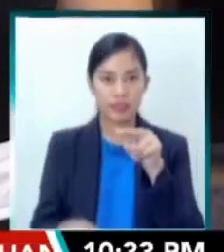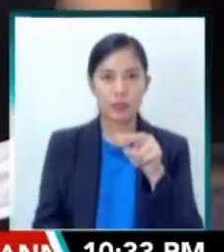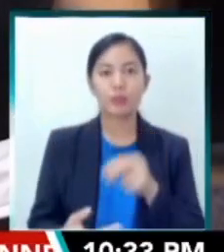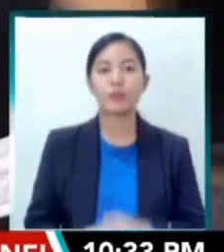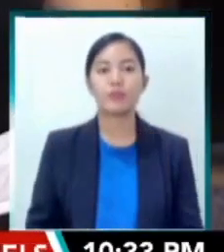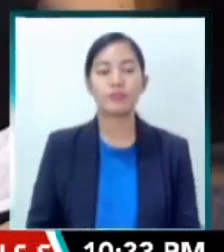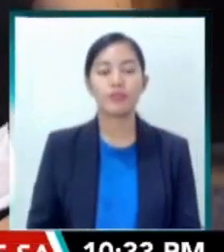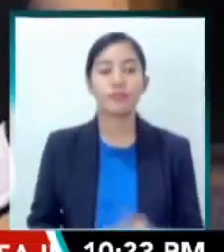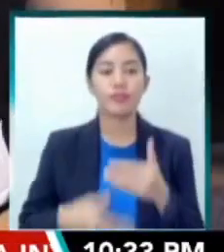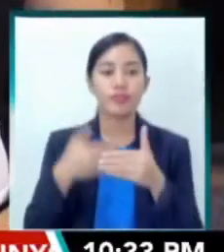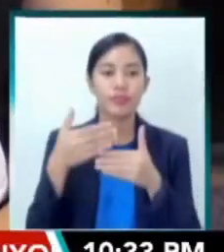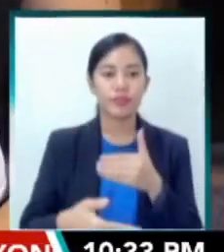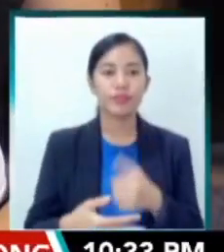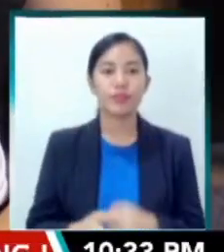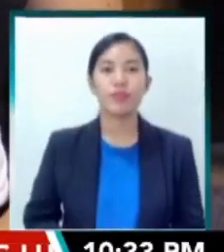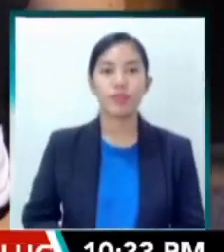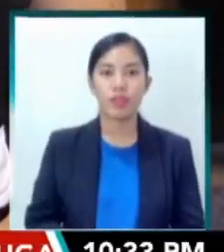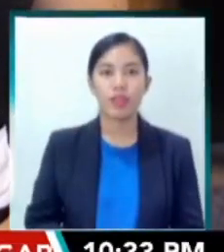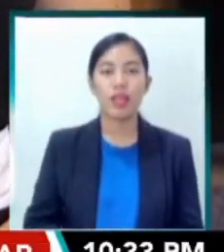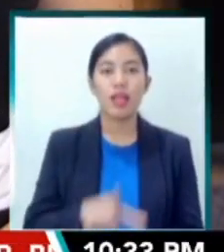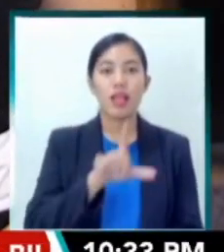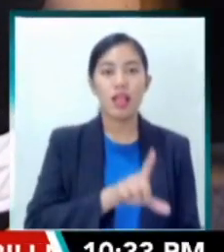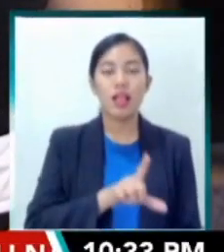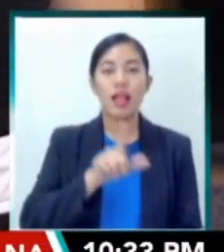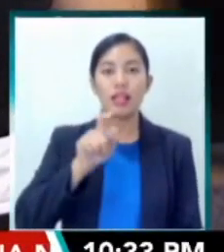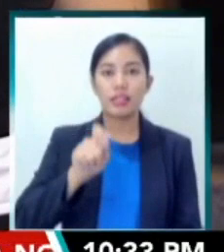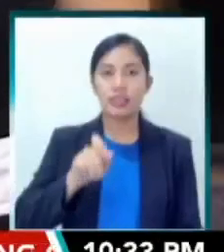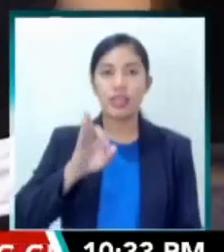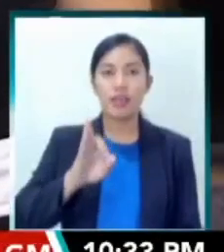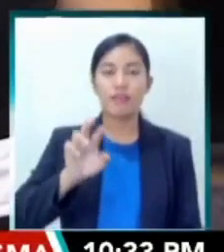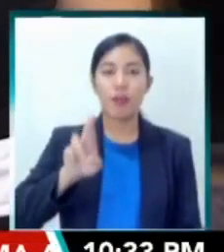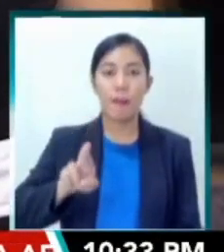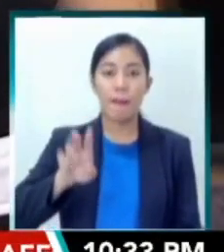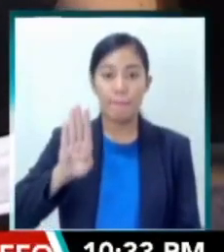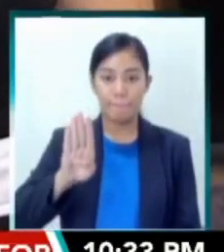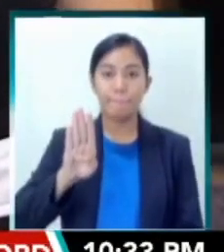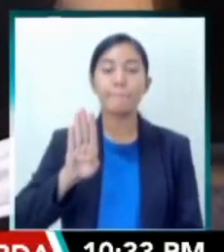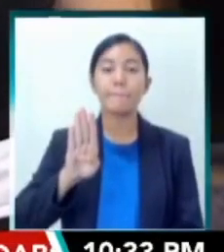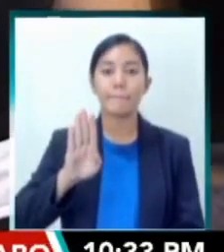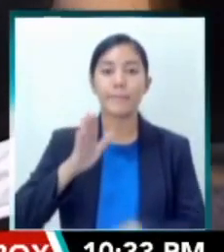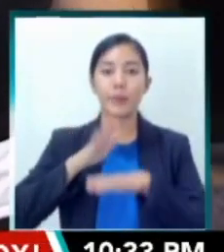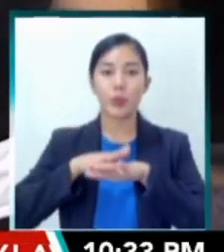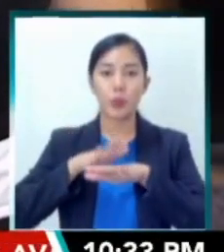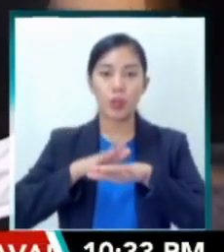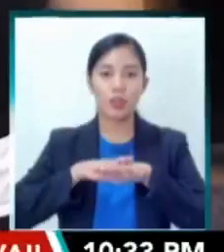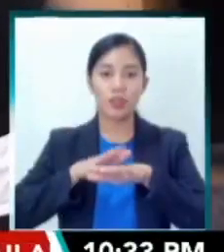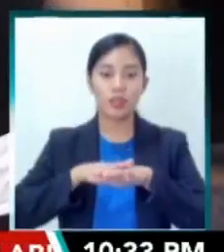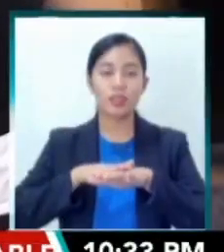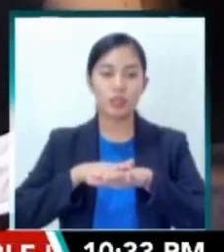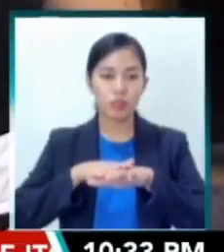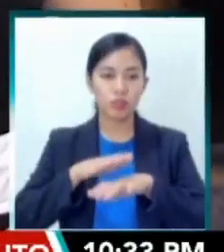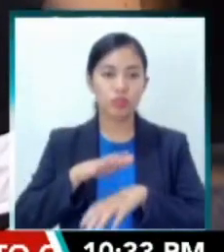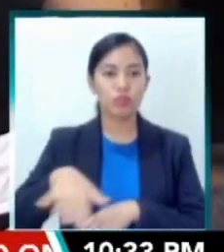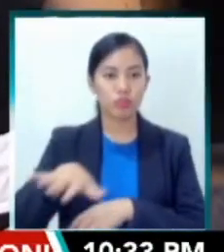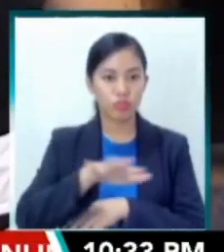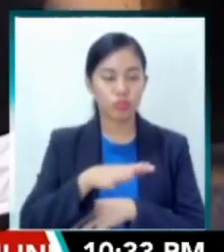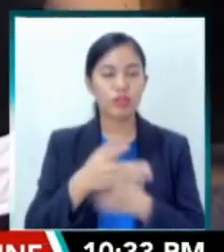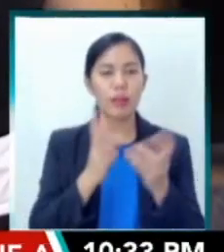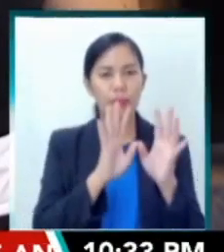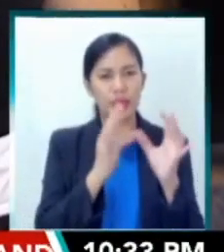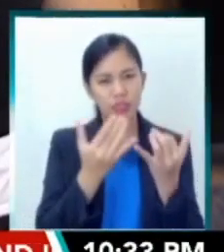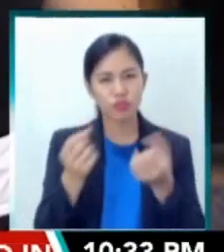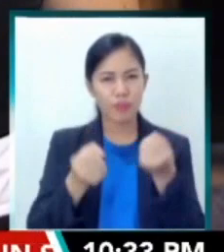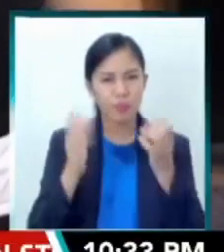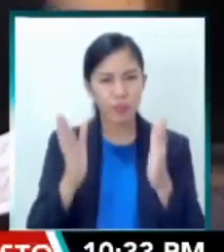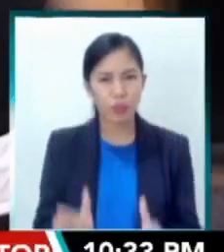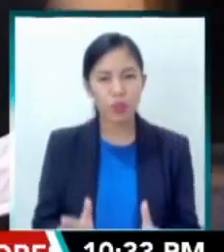Nagbabala ang Land Transportation Franchising and Regulatory Board o LTFRB sa mga transport operators at drivers na nagtaas na